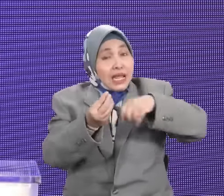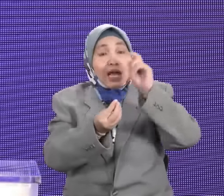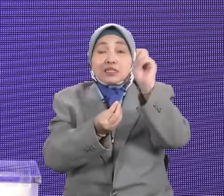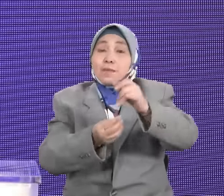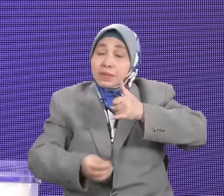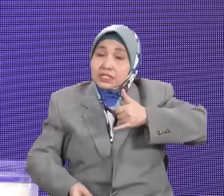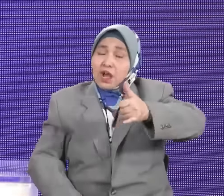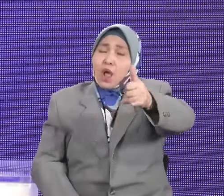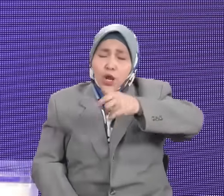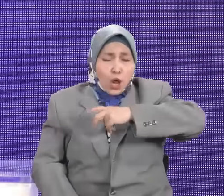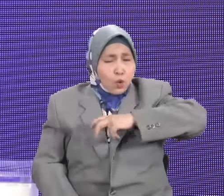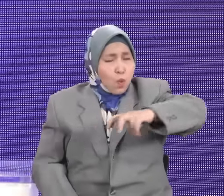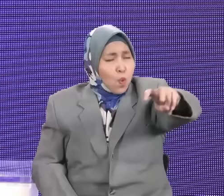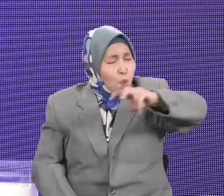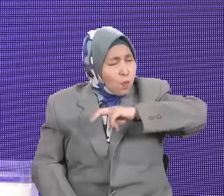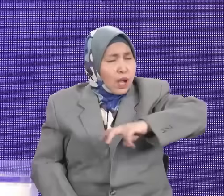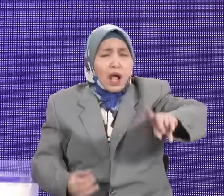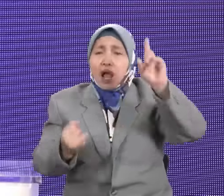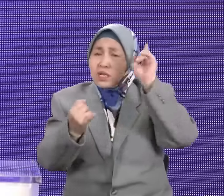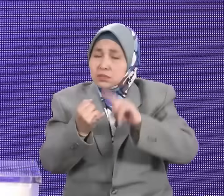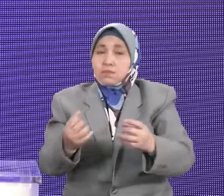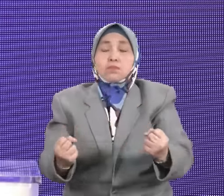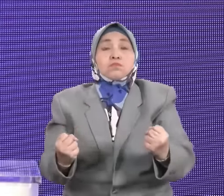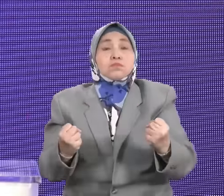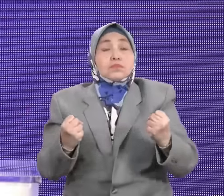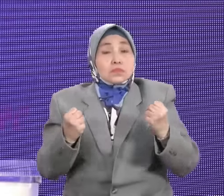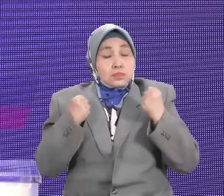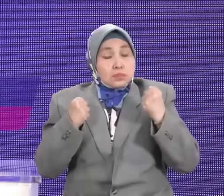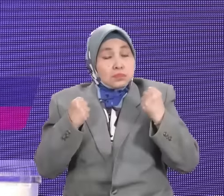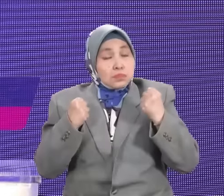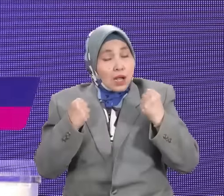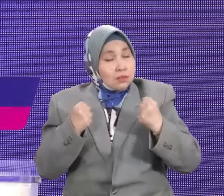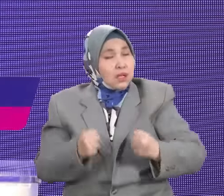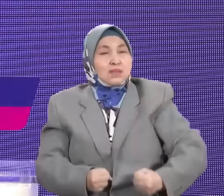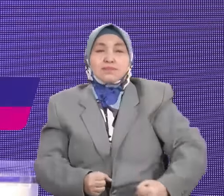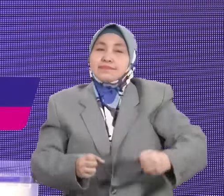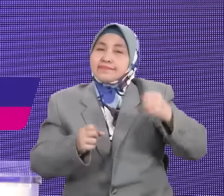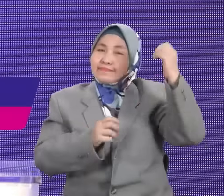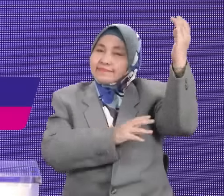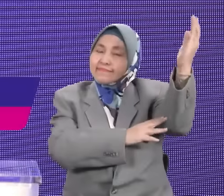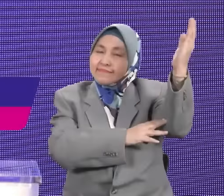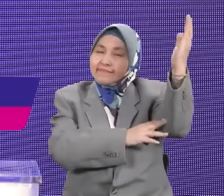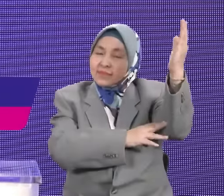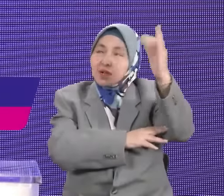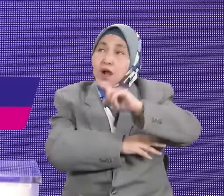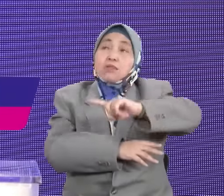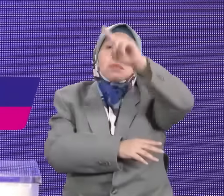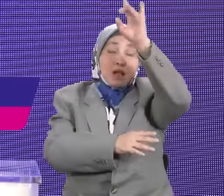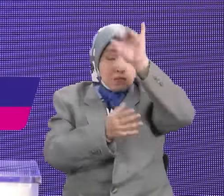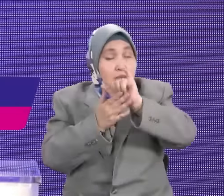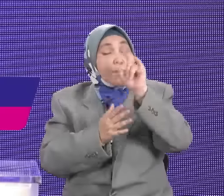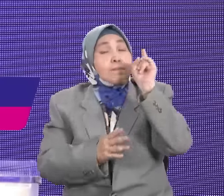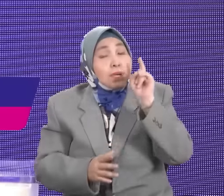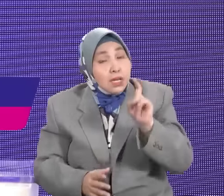perjalanan misalnya perjalanan yang akhirnya menguatkan lagi hujjah kita bahwa Allah Itulah yang perlu saya